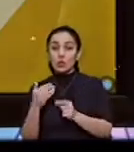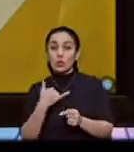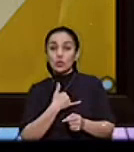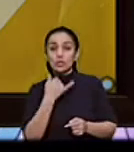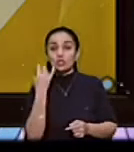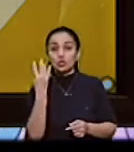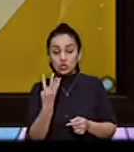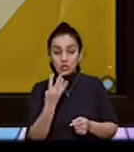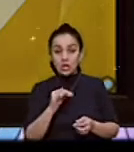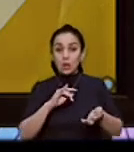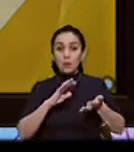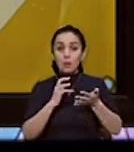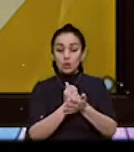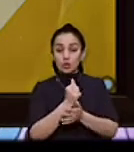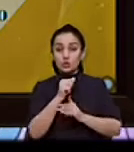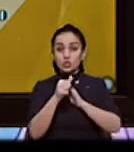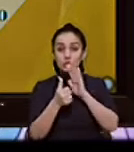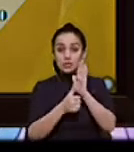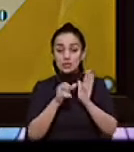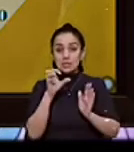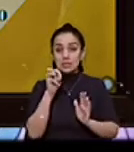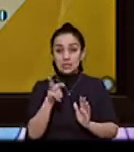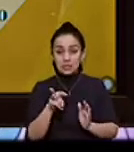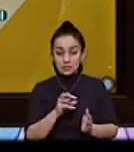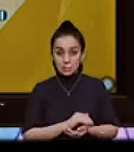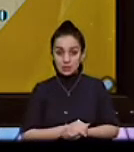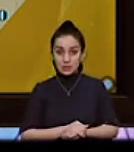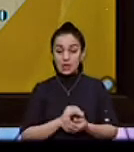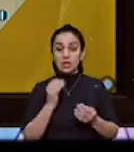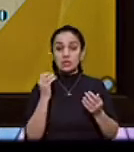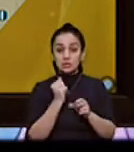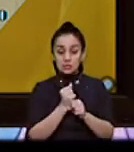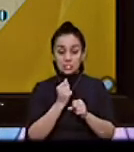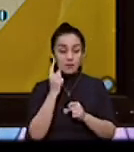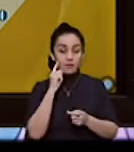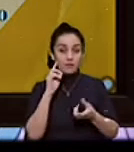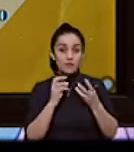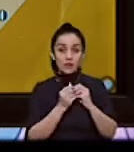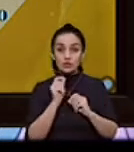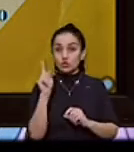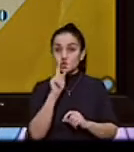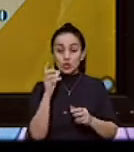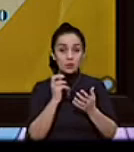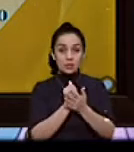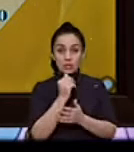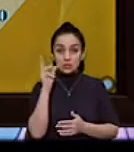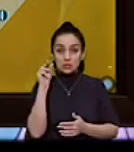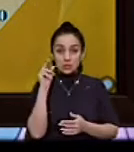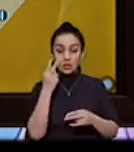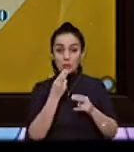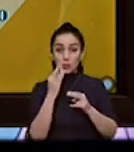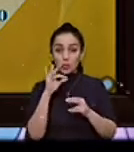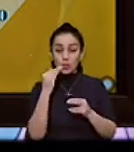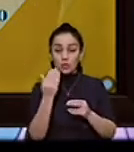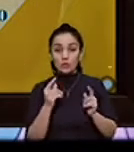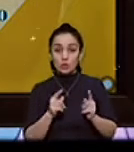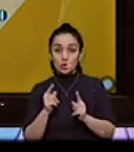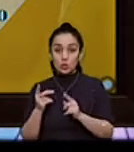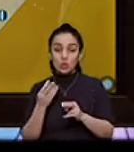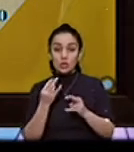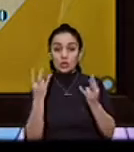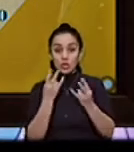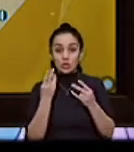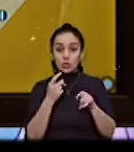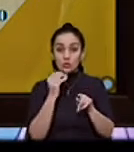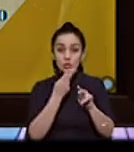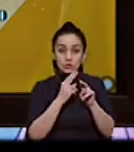у нас 4. Получаем 16 сантиметров. Делаем вывод. Чтобы найти число по его доле,